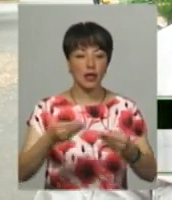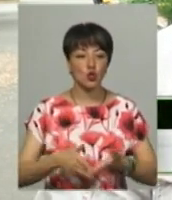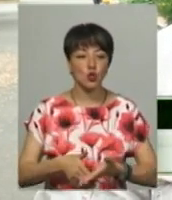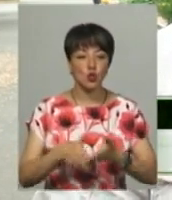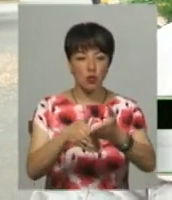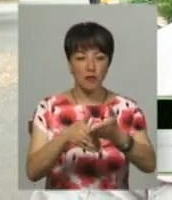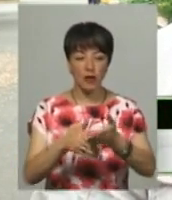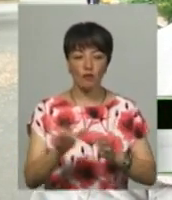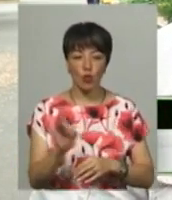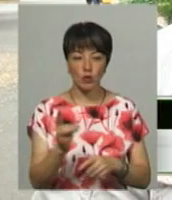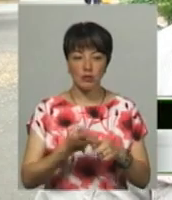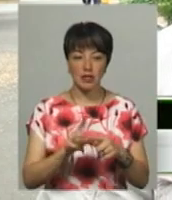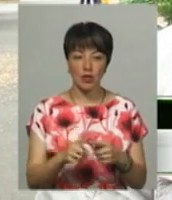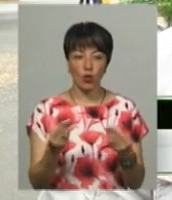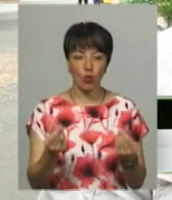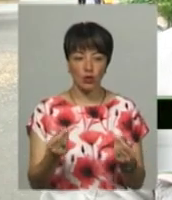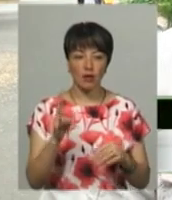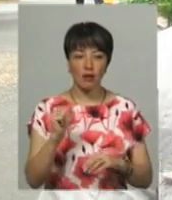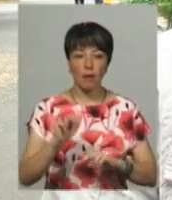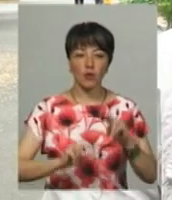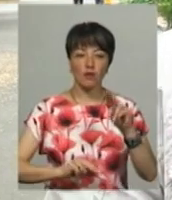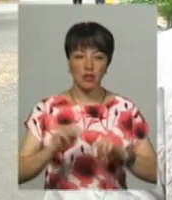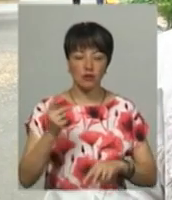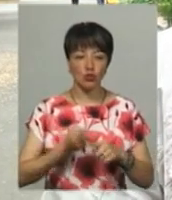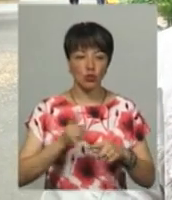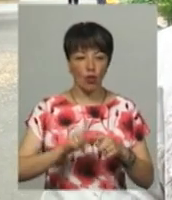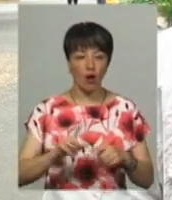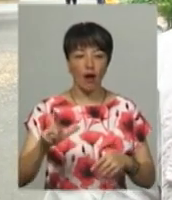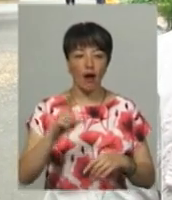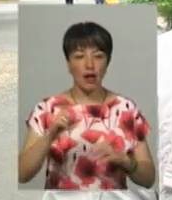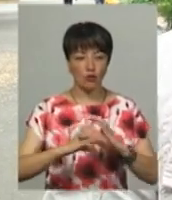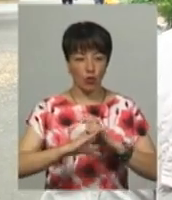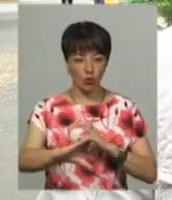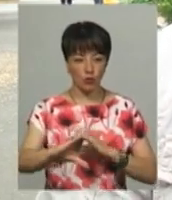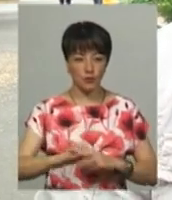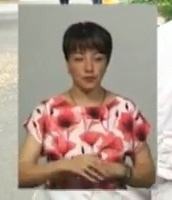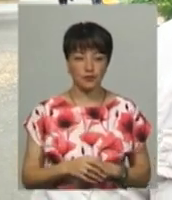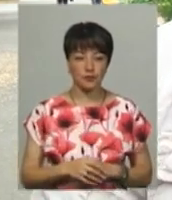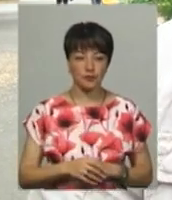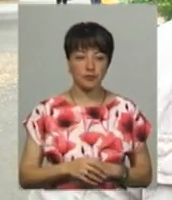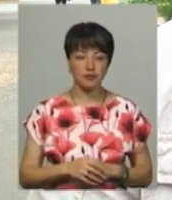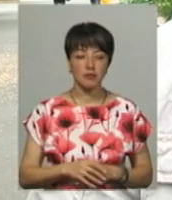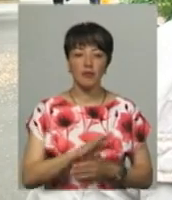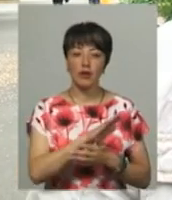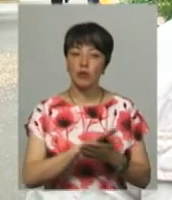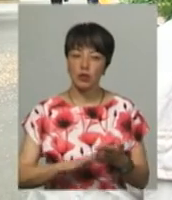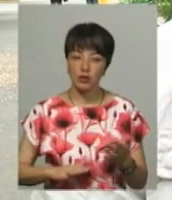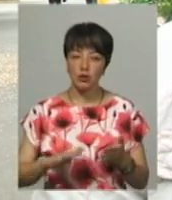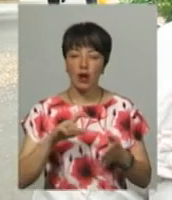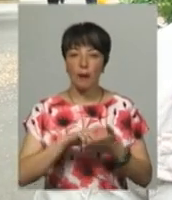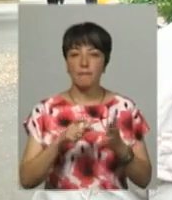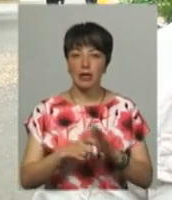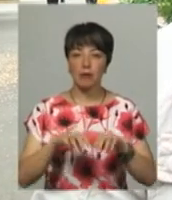в розмірі оцих коштів на будівництво цього газогону. В подальшому